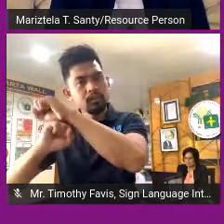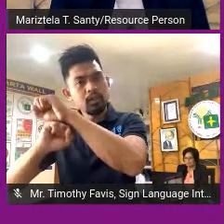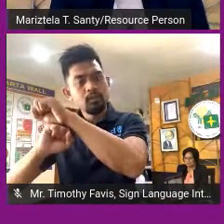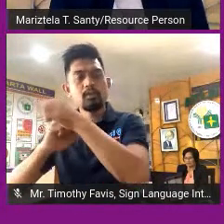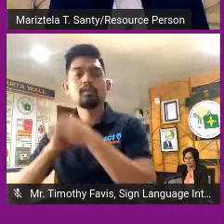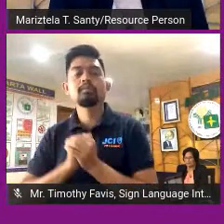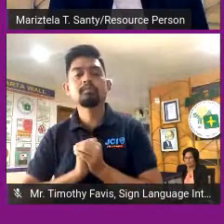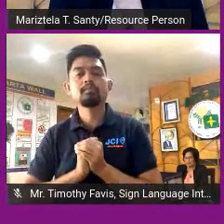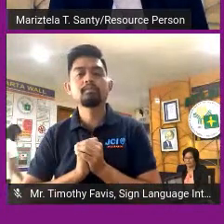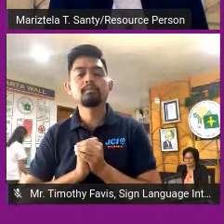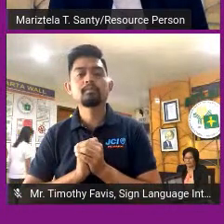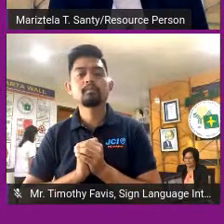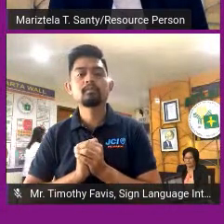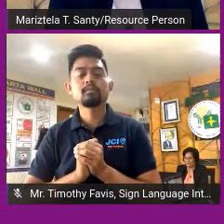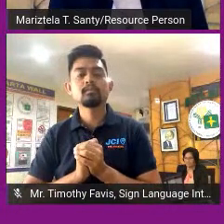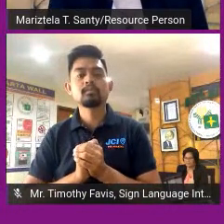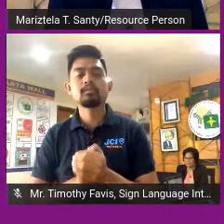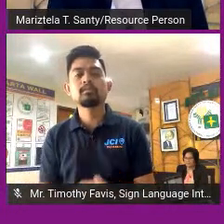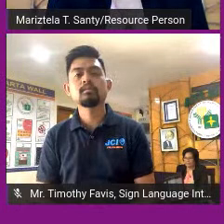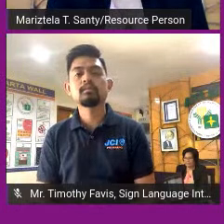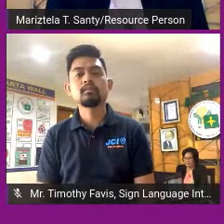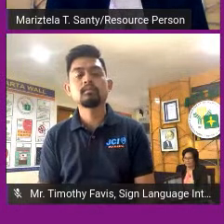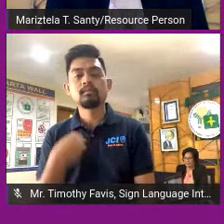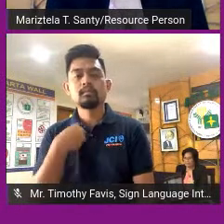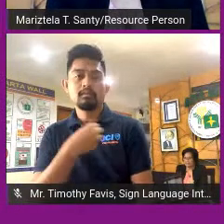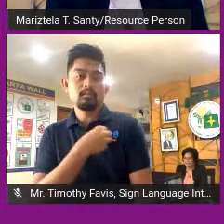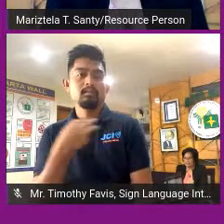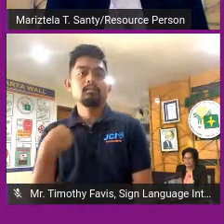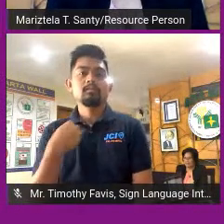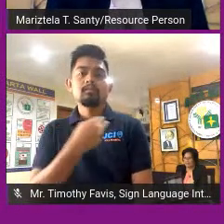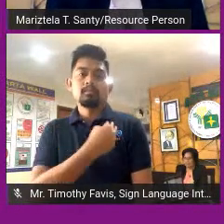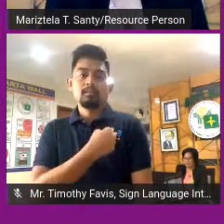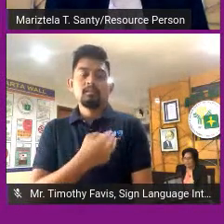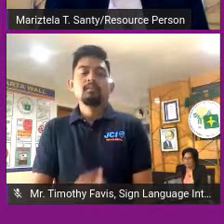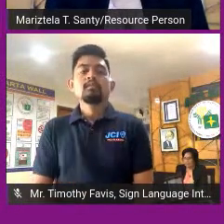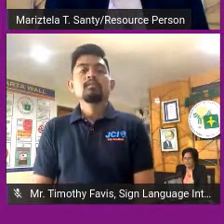economic status ng ating mga clients. Kasi,